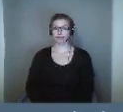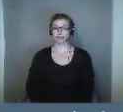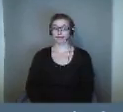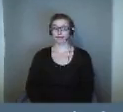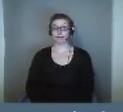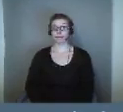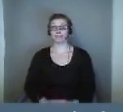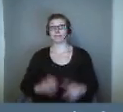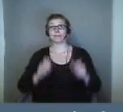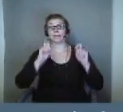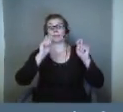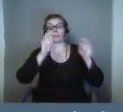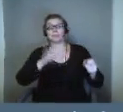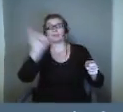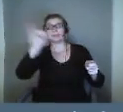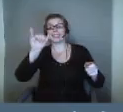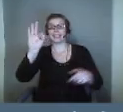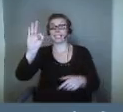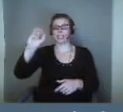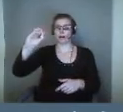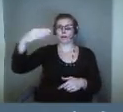de Fontperron.